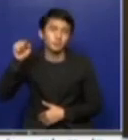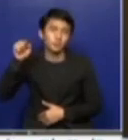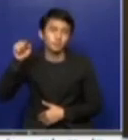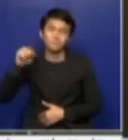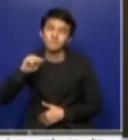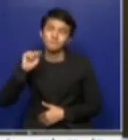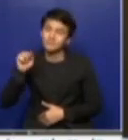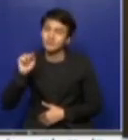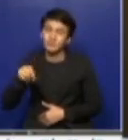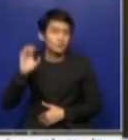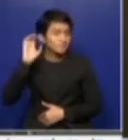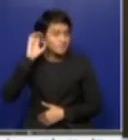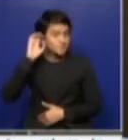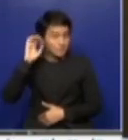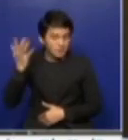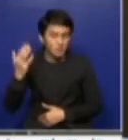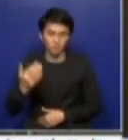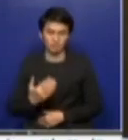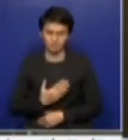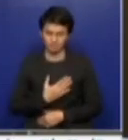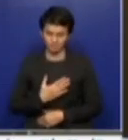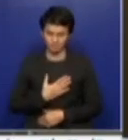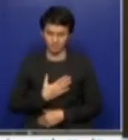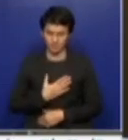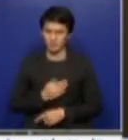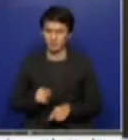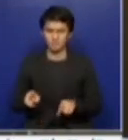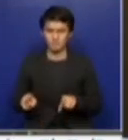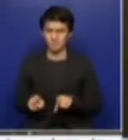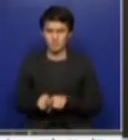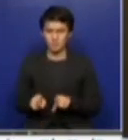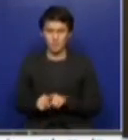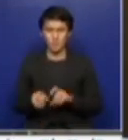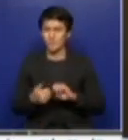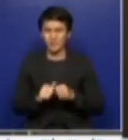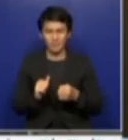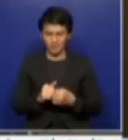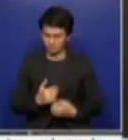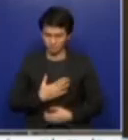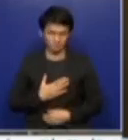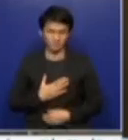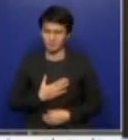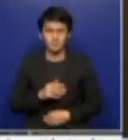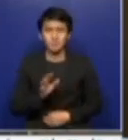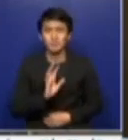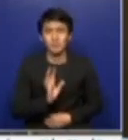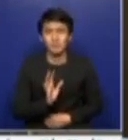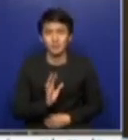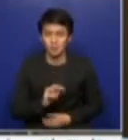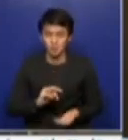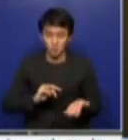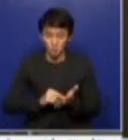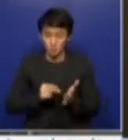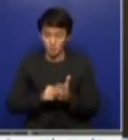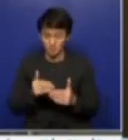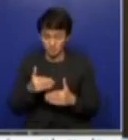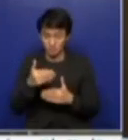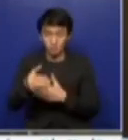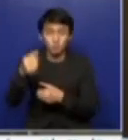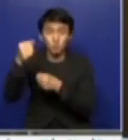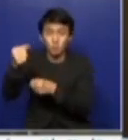ว่าตัวท่านเป็นศูนย์กลางของปัญหาที่ก่อให้เกิด การชุมนุ